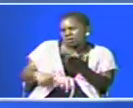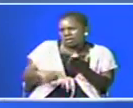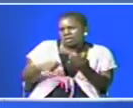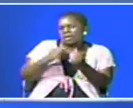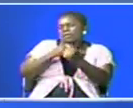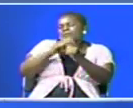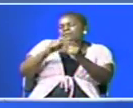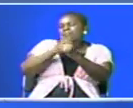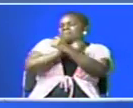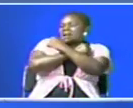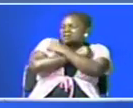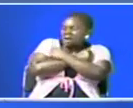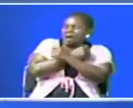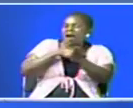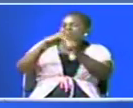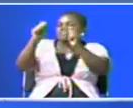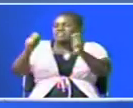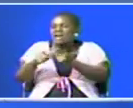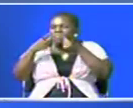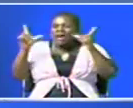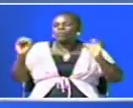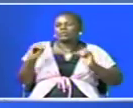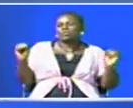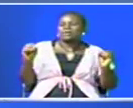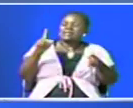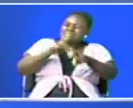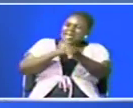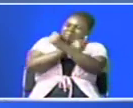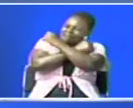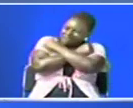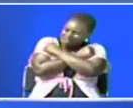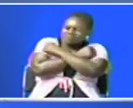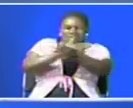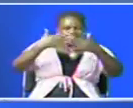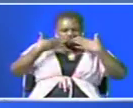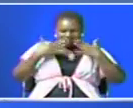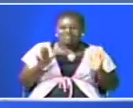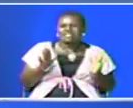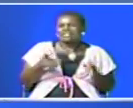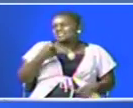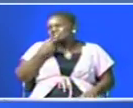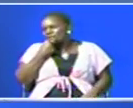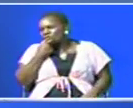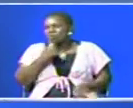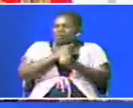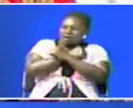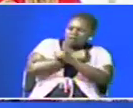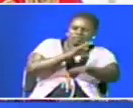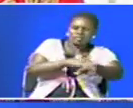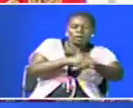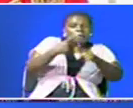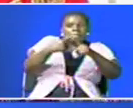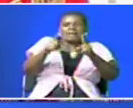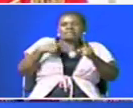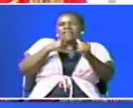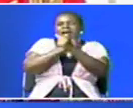hayana kabila, jamii wala lugha. Ukipenda umependa. Naam. Kama Mjaluo utapenda Mkikuyu. Lakini mimi